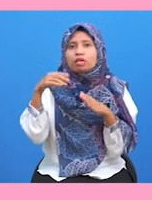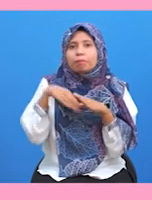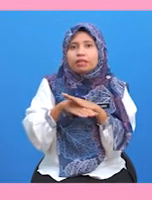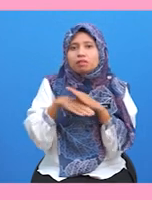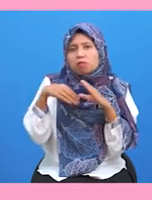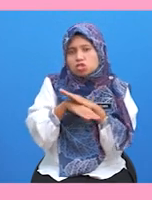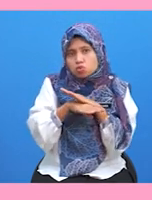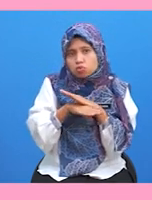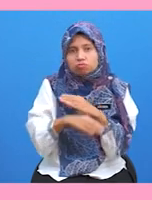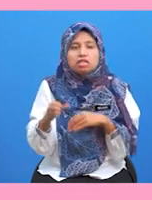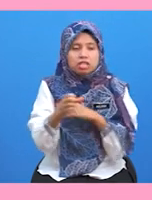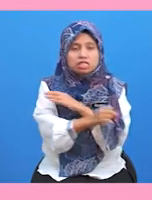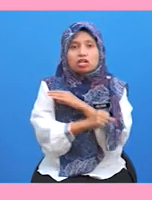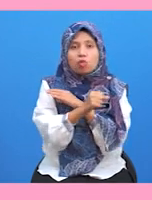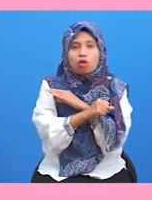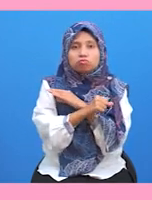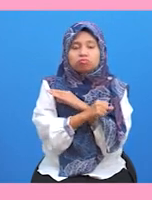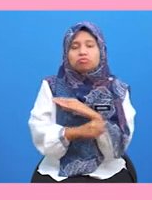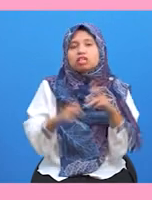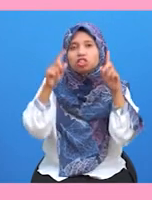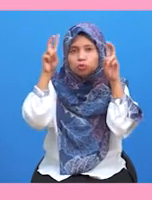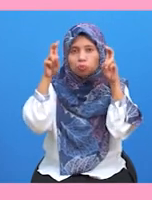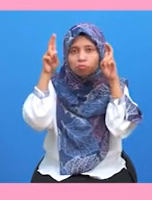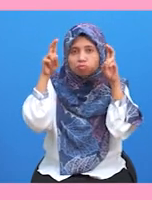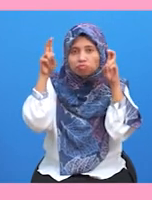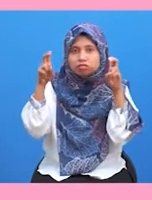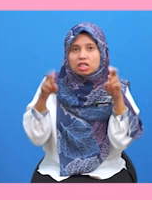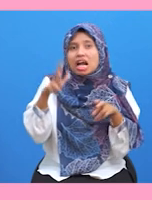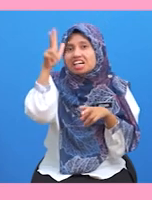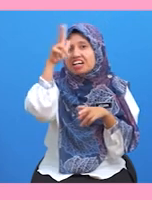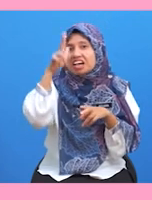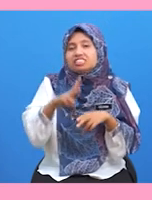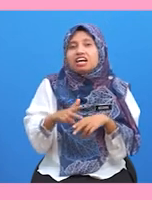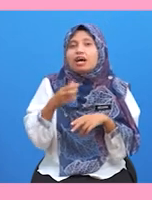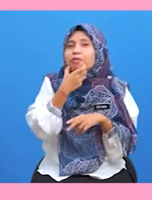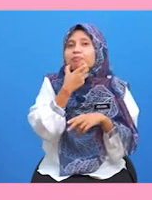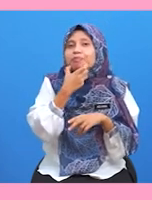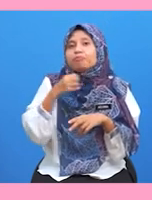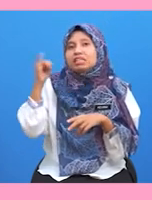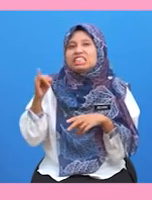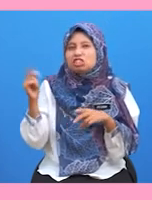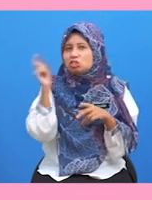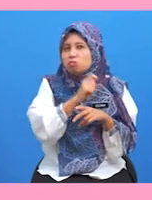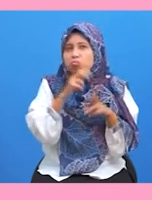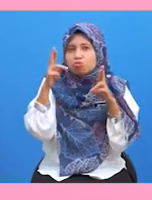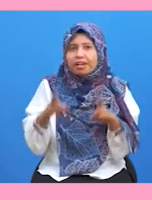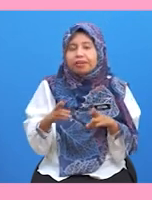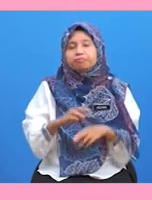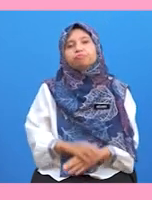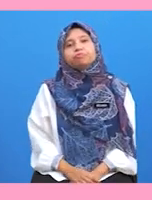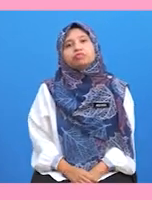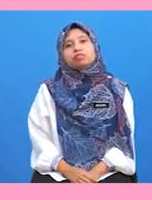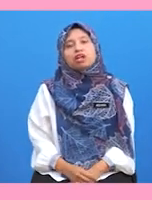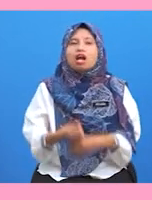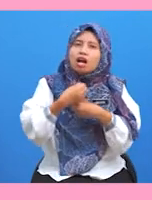bertajuk Kerajaan British Menipu Rakyat yang disiarkan pada 7 November 1949.